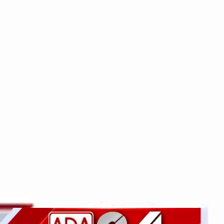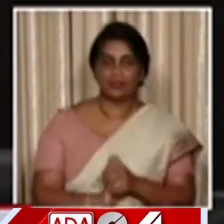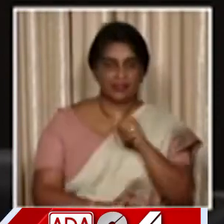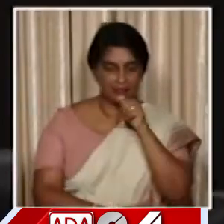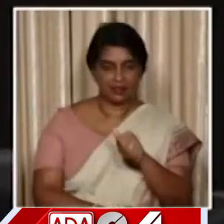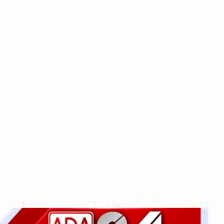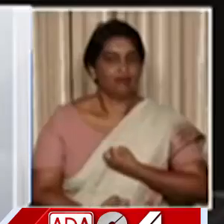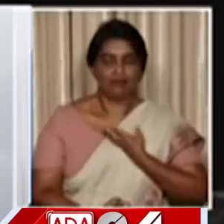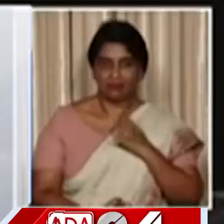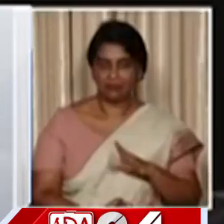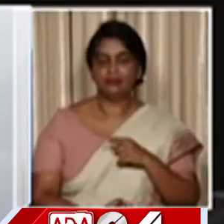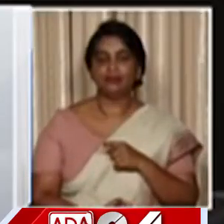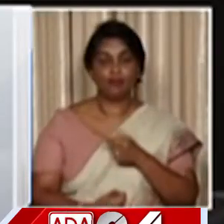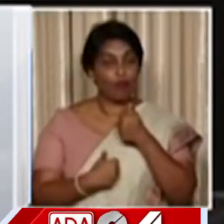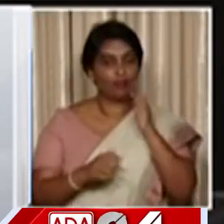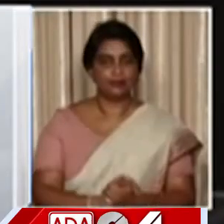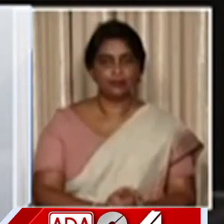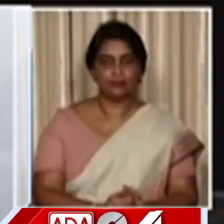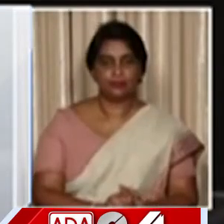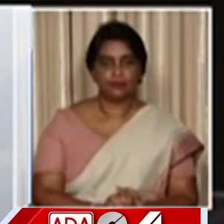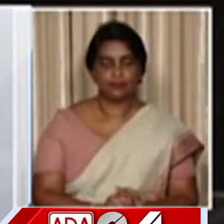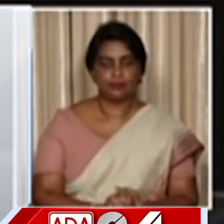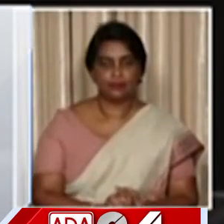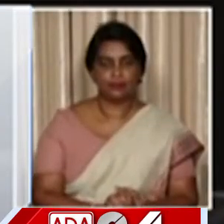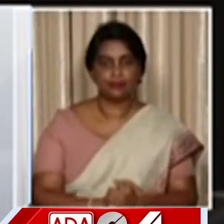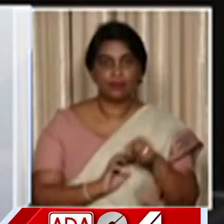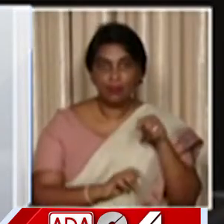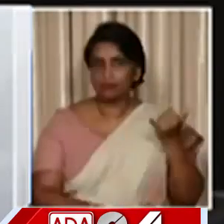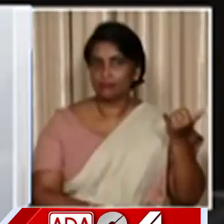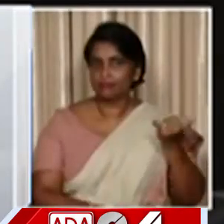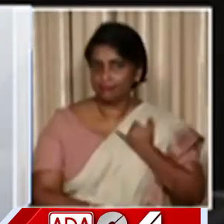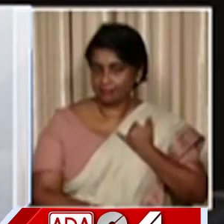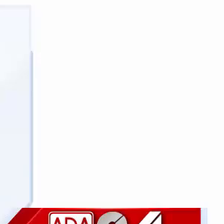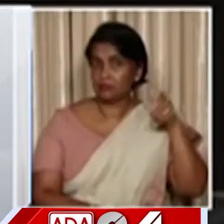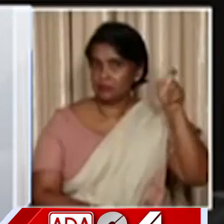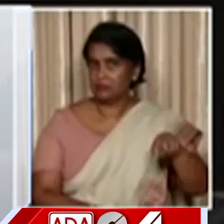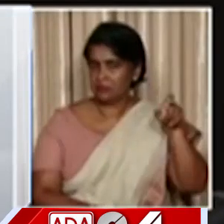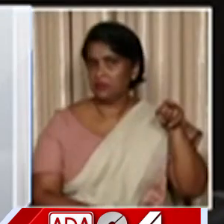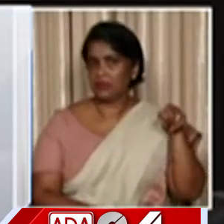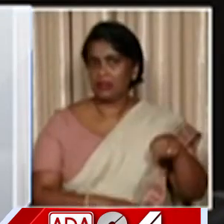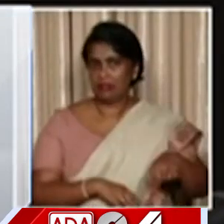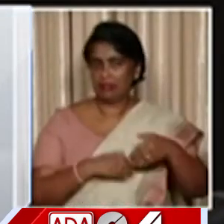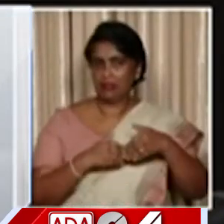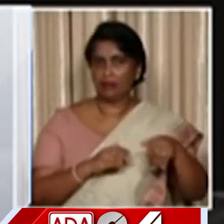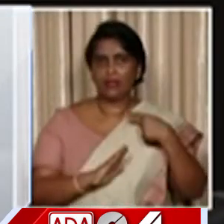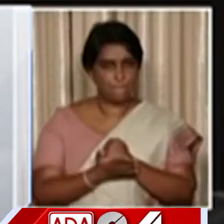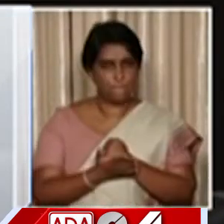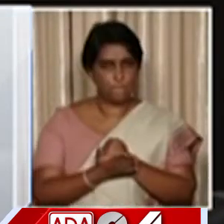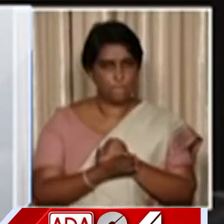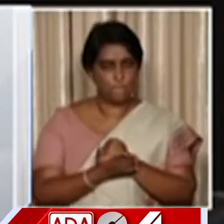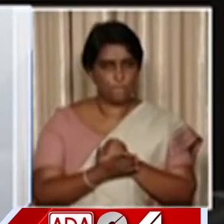to move forward. Garu Kathanayakathumani, mata dæn paniwidiyak labenawa. Me aya me wenakota Lanka